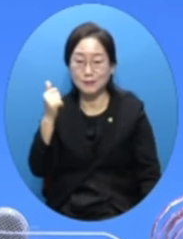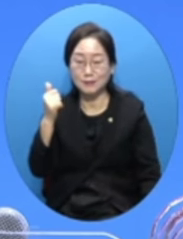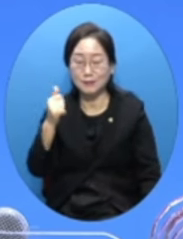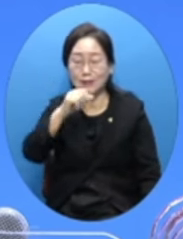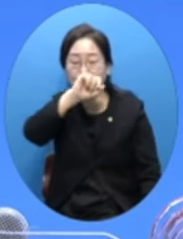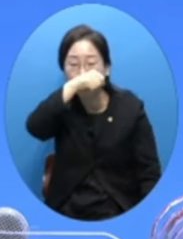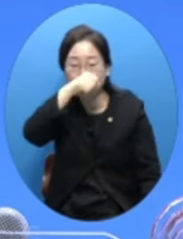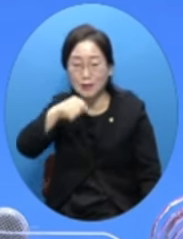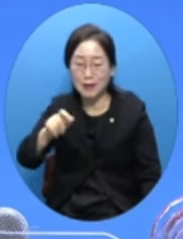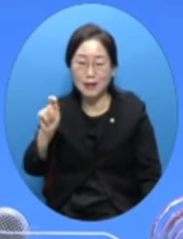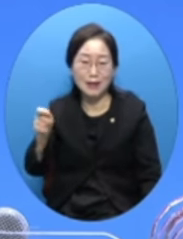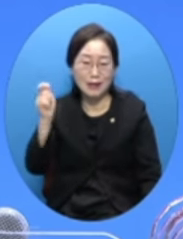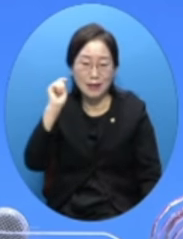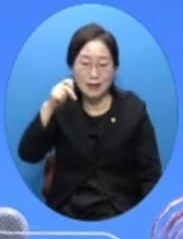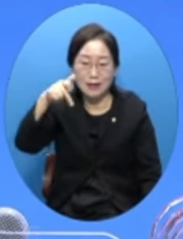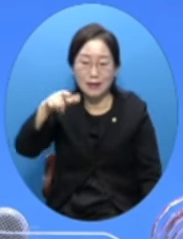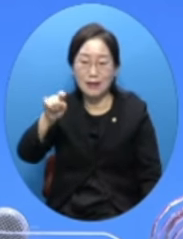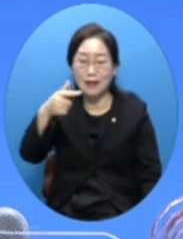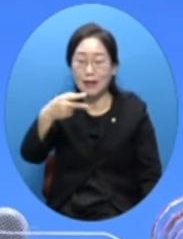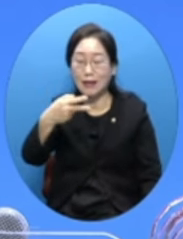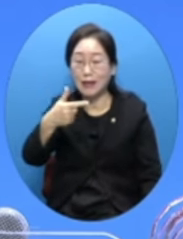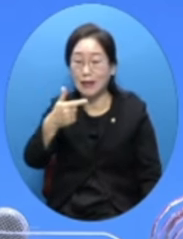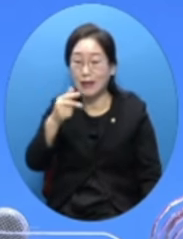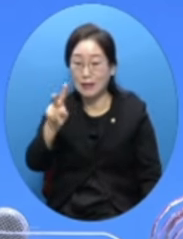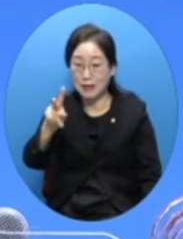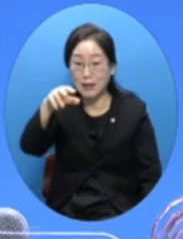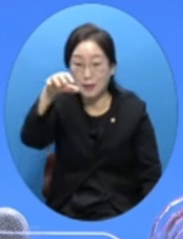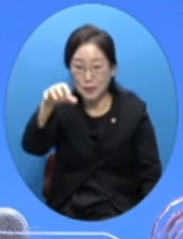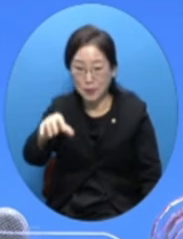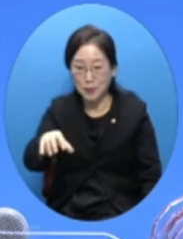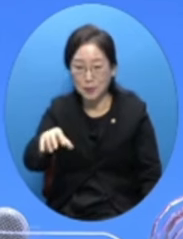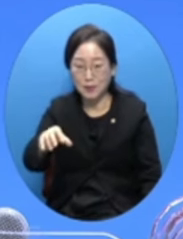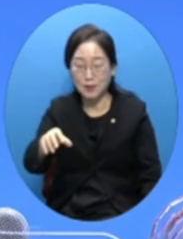아프리카 케냐 투르칸의 이면심